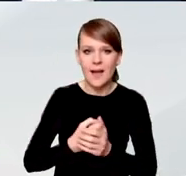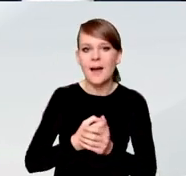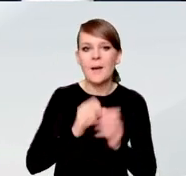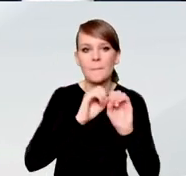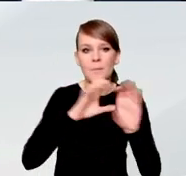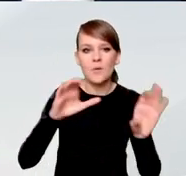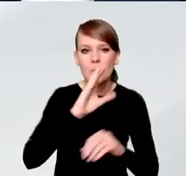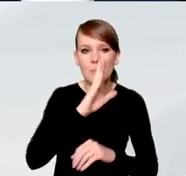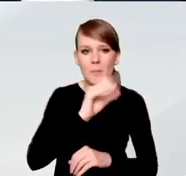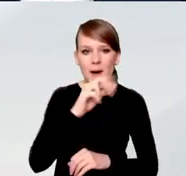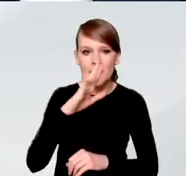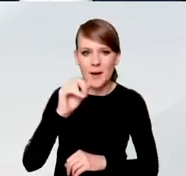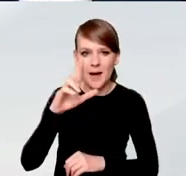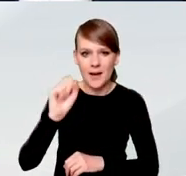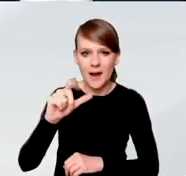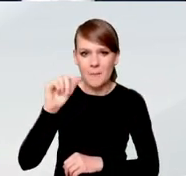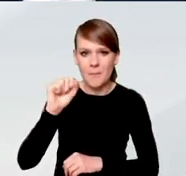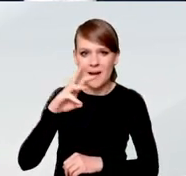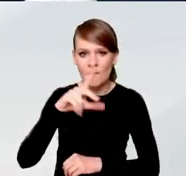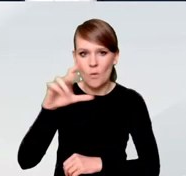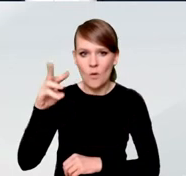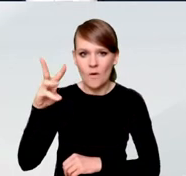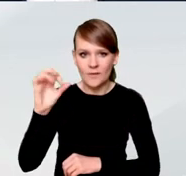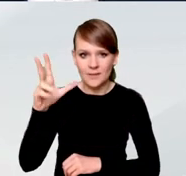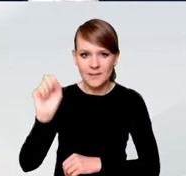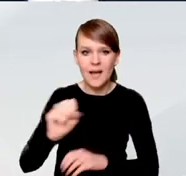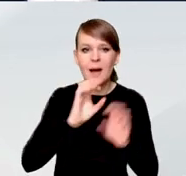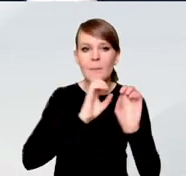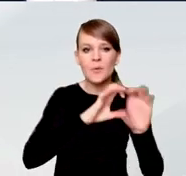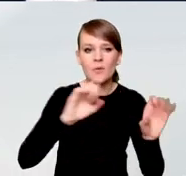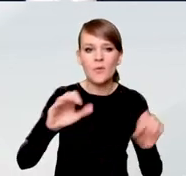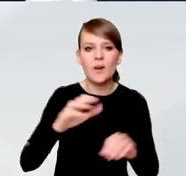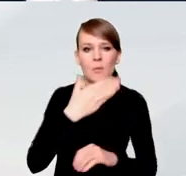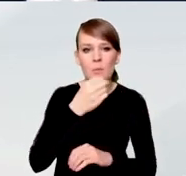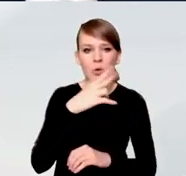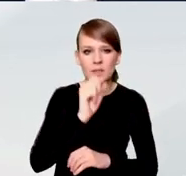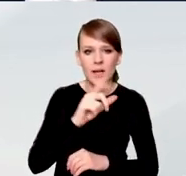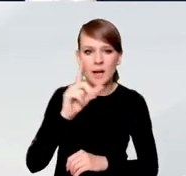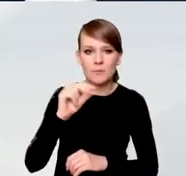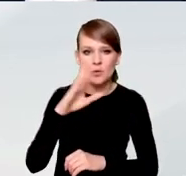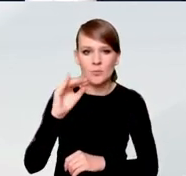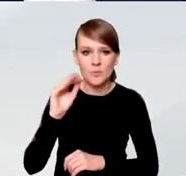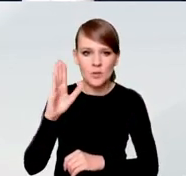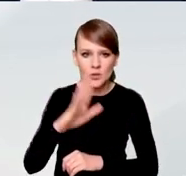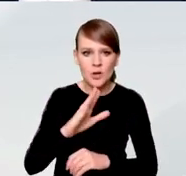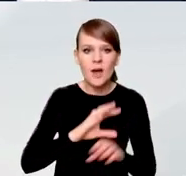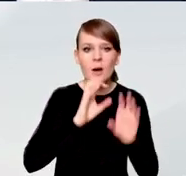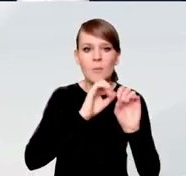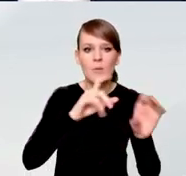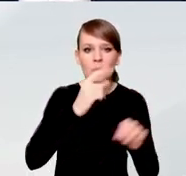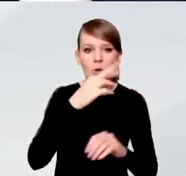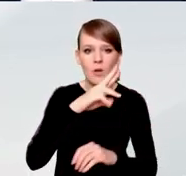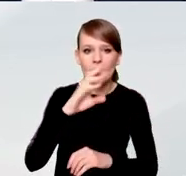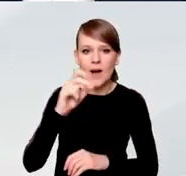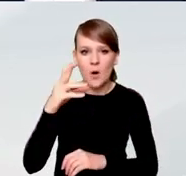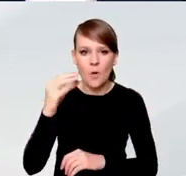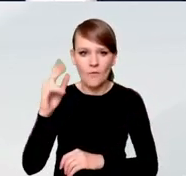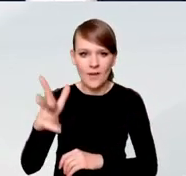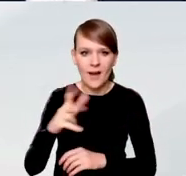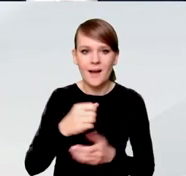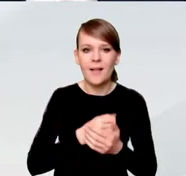Pawłowska, pani profesor Monika Przybysz, pan profesor Piotr Wachowiak, pani doktor Ewa